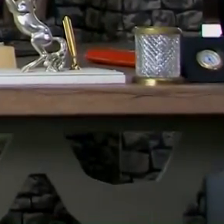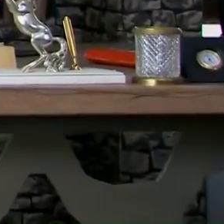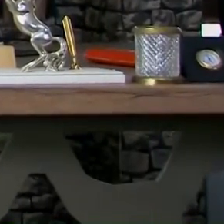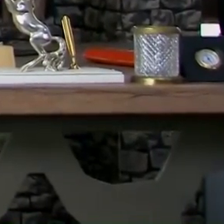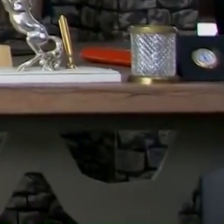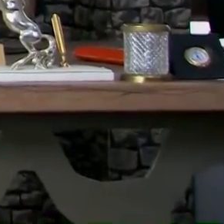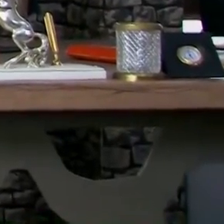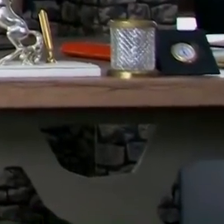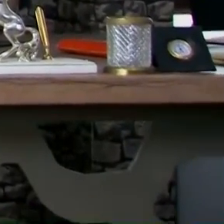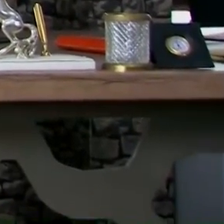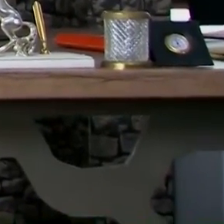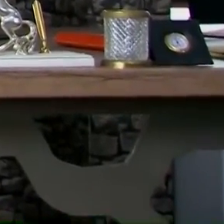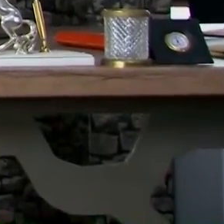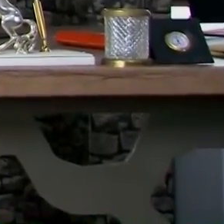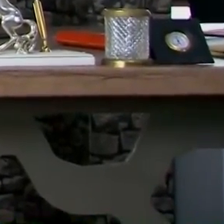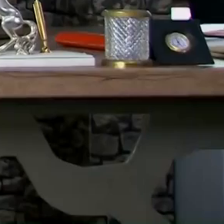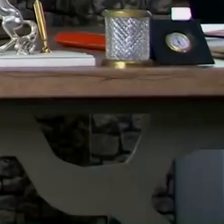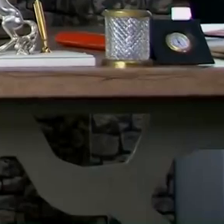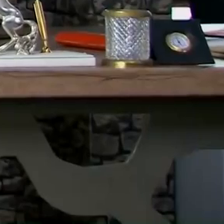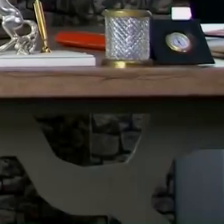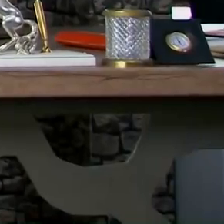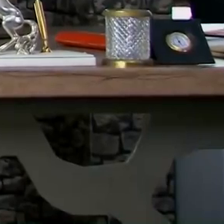eline. Stresten tırnaklarını törpülüyor.